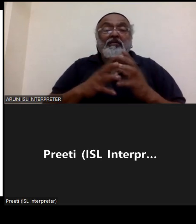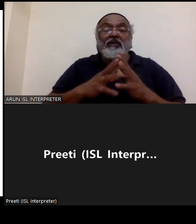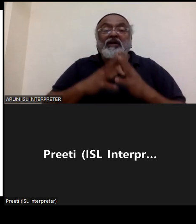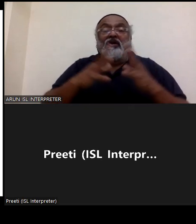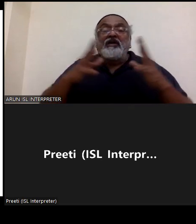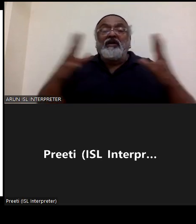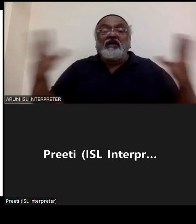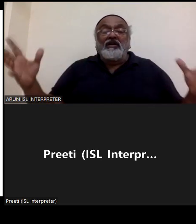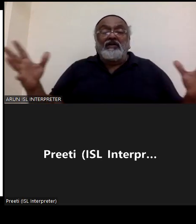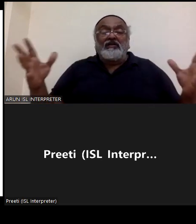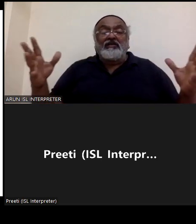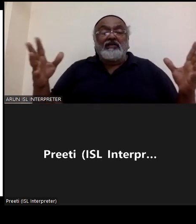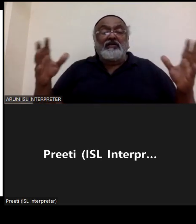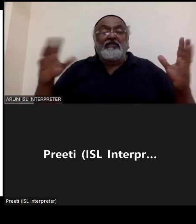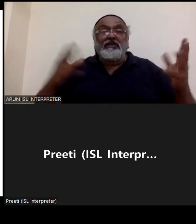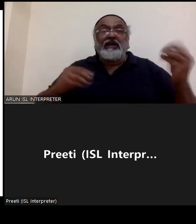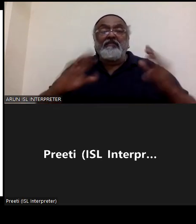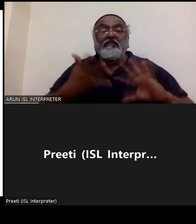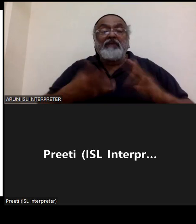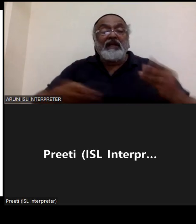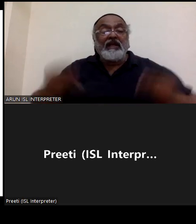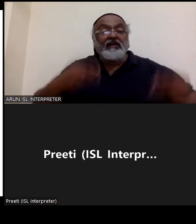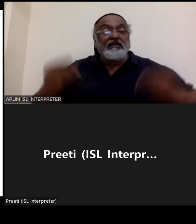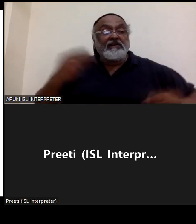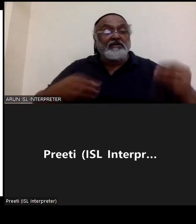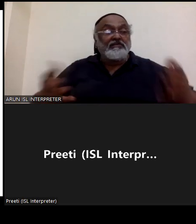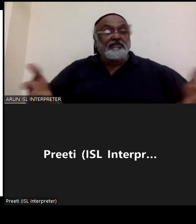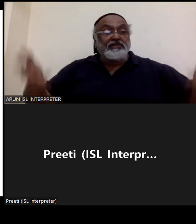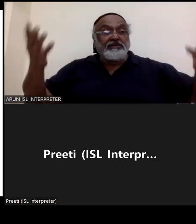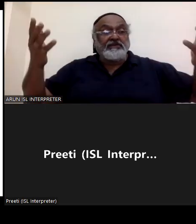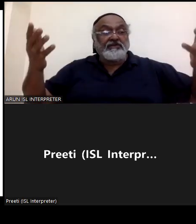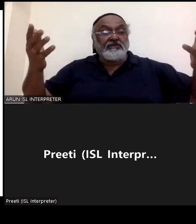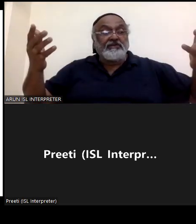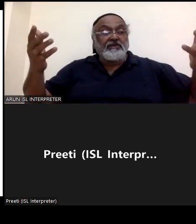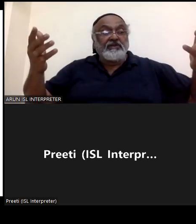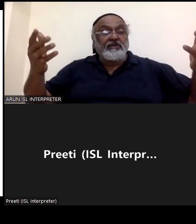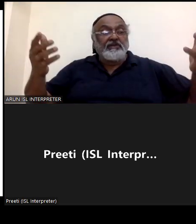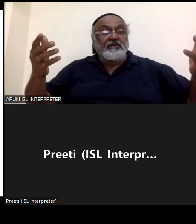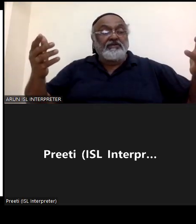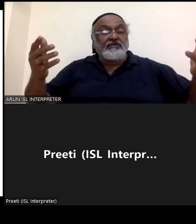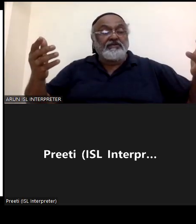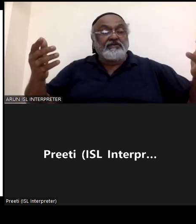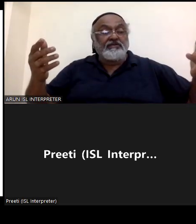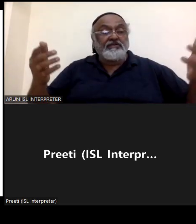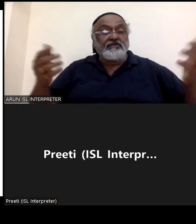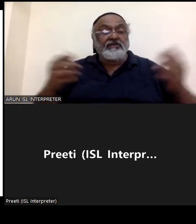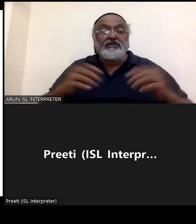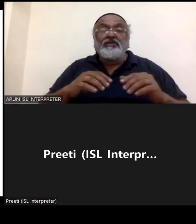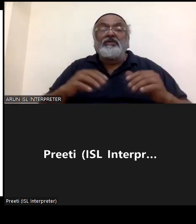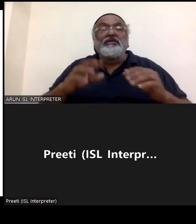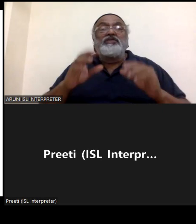या कोऑपरेटिव बनाए, तो इसमें भी देखा जाए तो देयर इज अगेन लैक ऑफ इंक्लूसिव